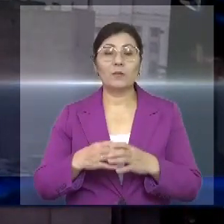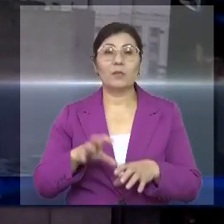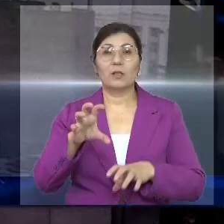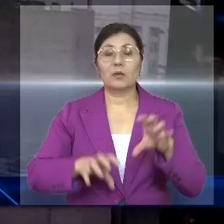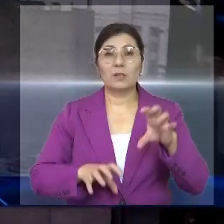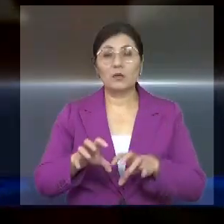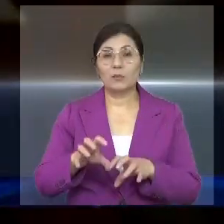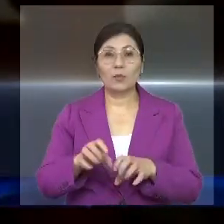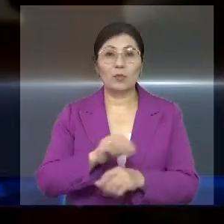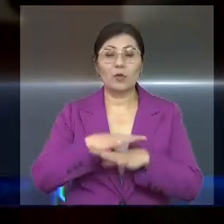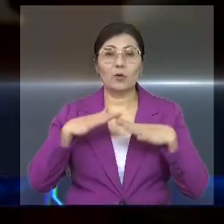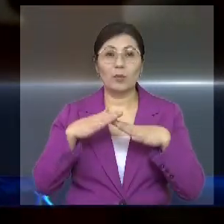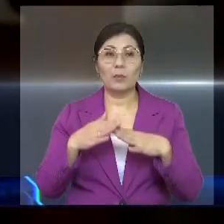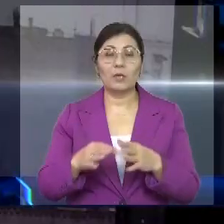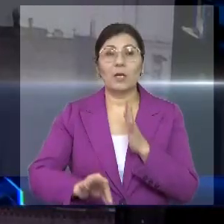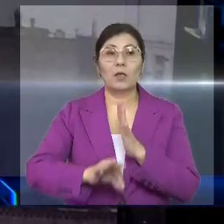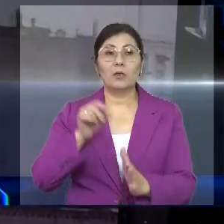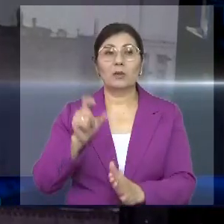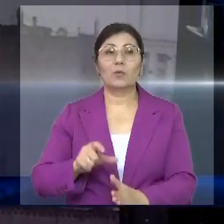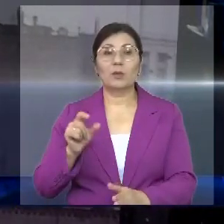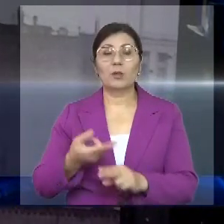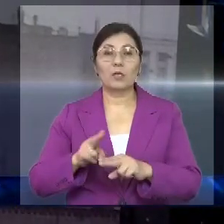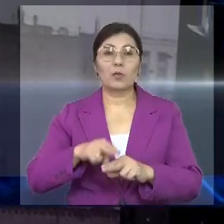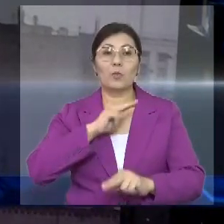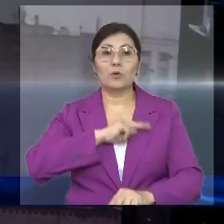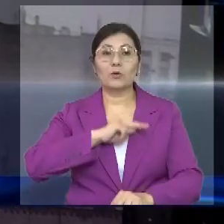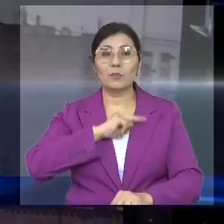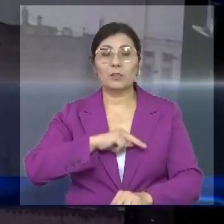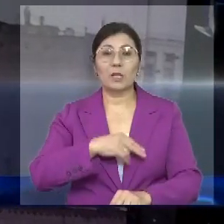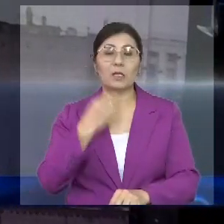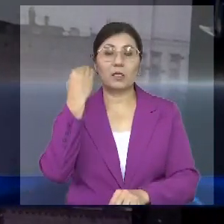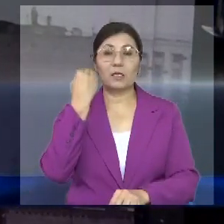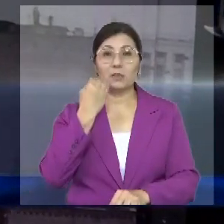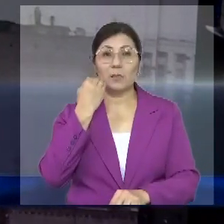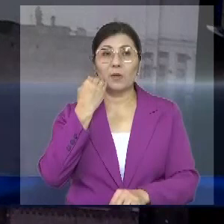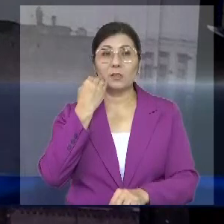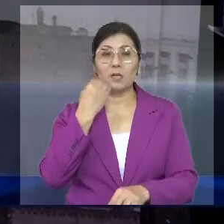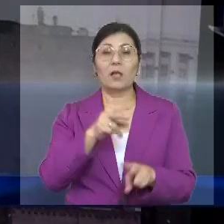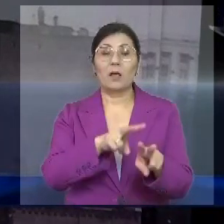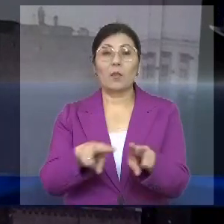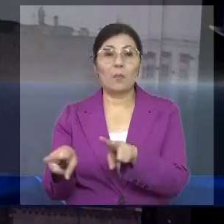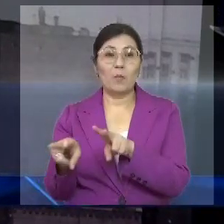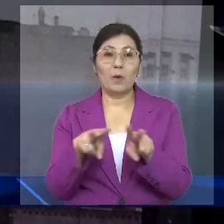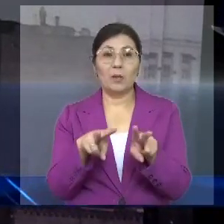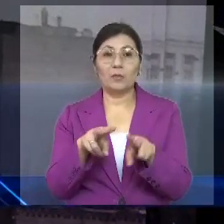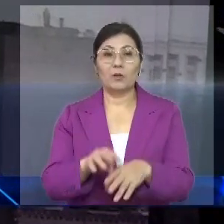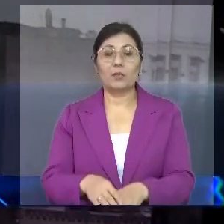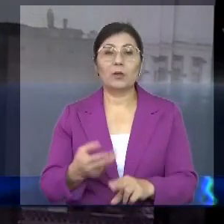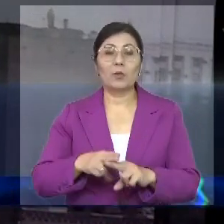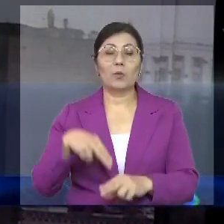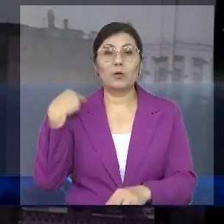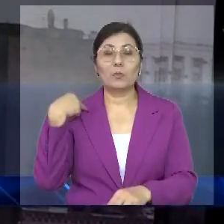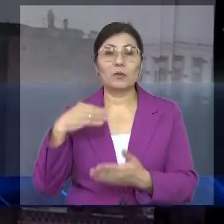басып кеткен деп айтты. Біз депутаттар ретінде ол жұмыстардың сапасына әрине бақылауда болатын болады. Бұл